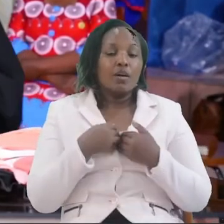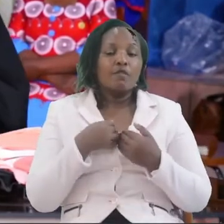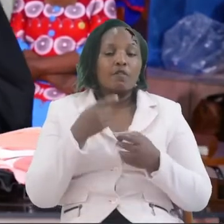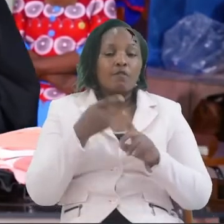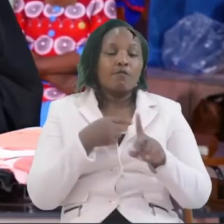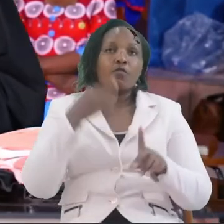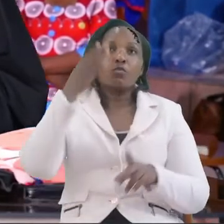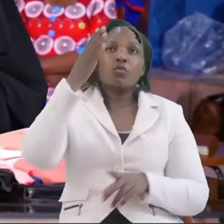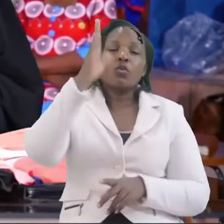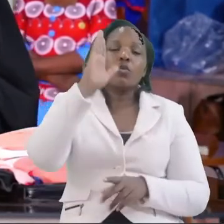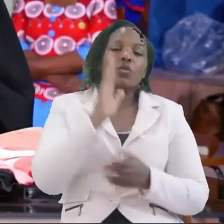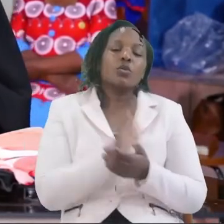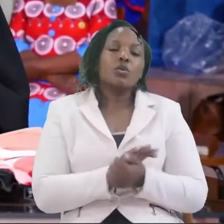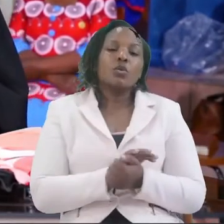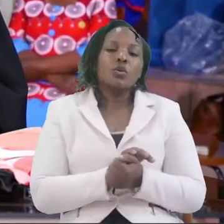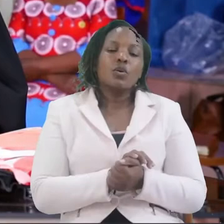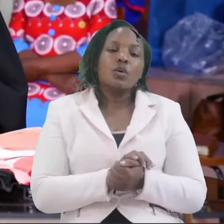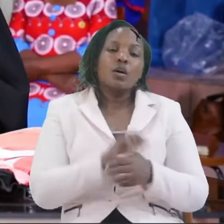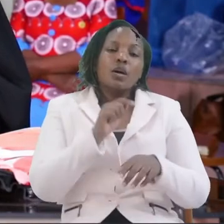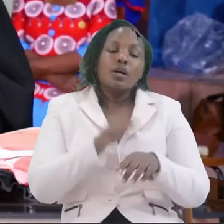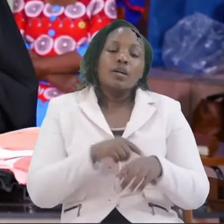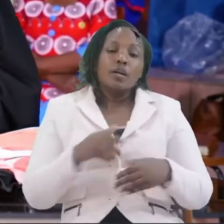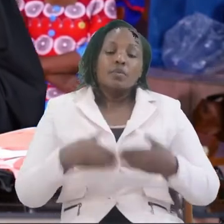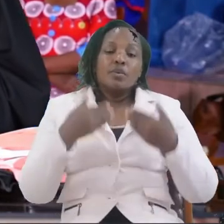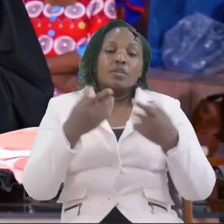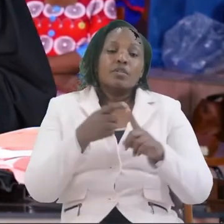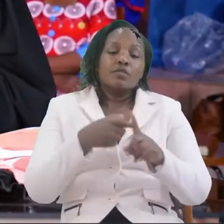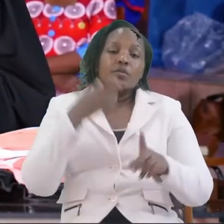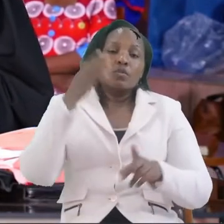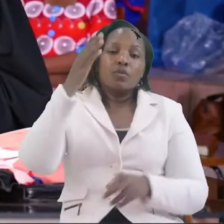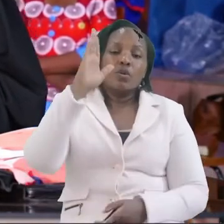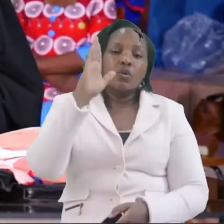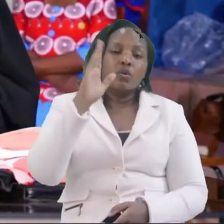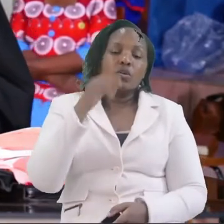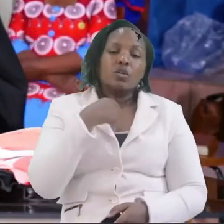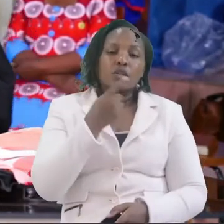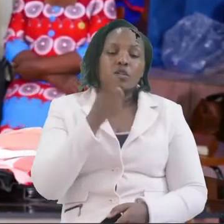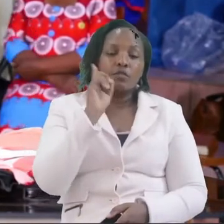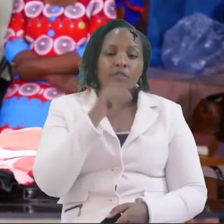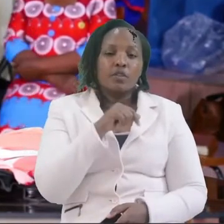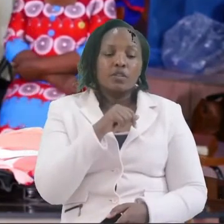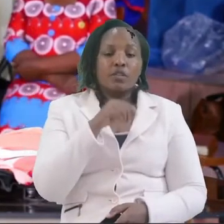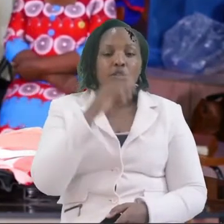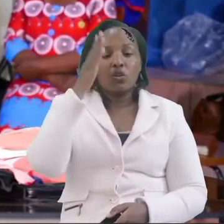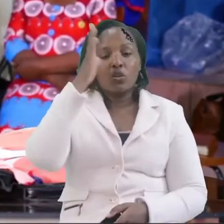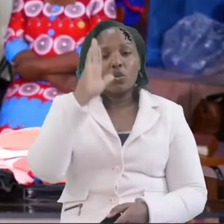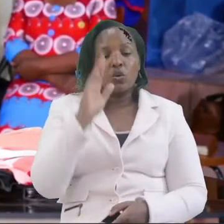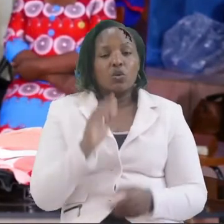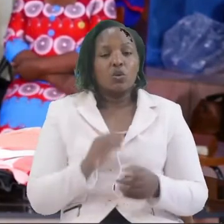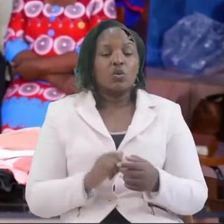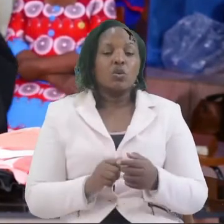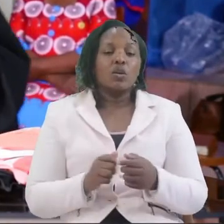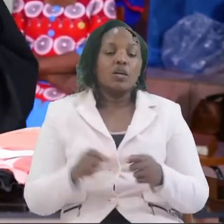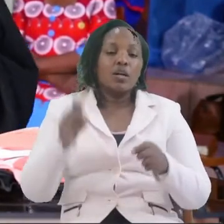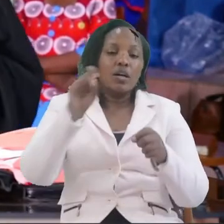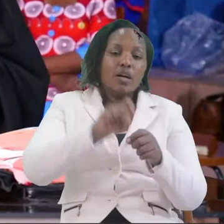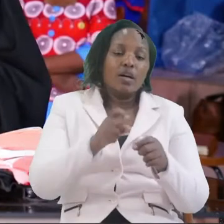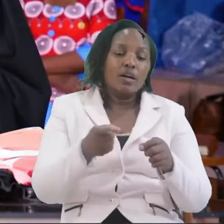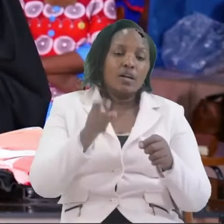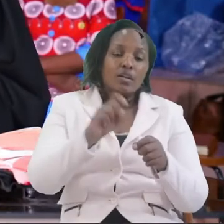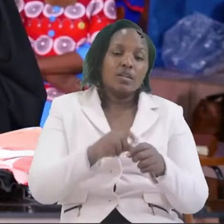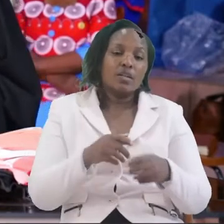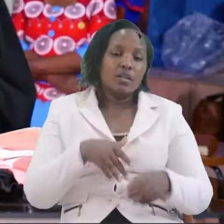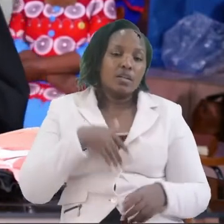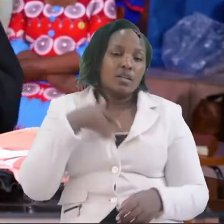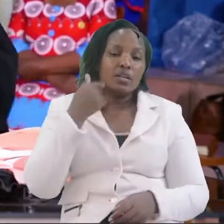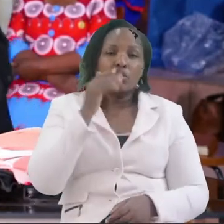kwake Mungu. Wakati tunapata kwake Mungu. Na tunaambiwa Mungu atatuzidishia mahitaji